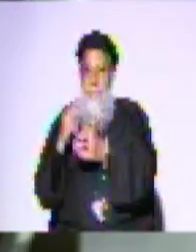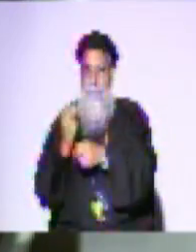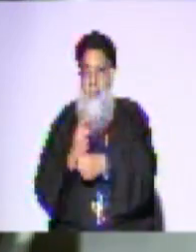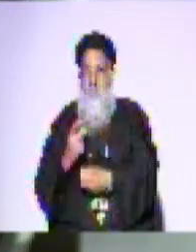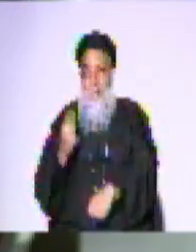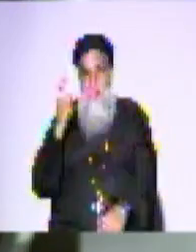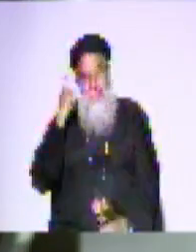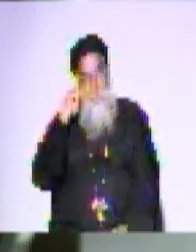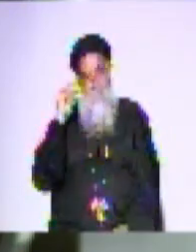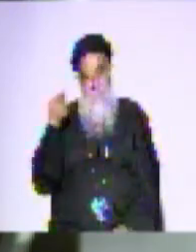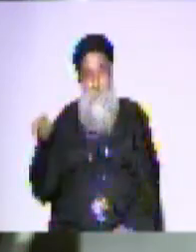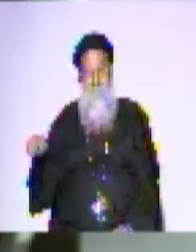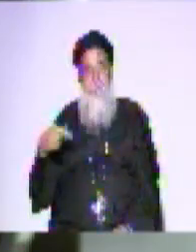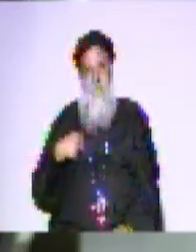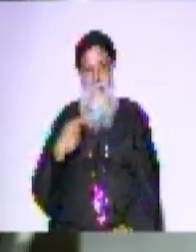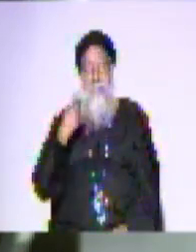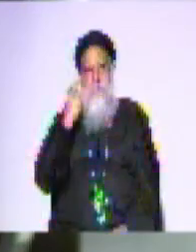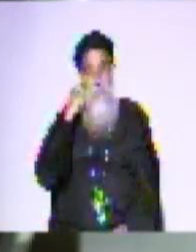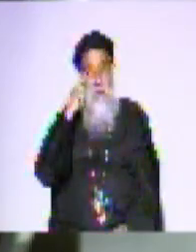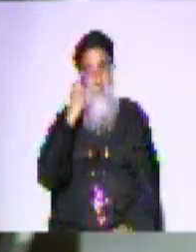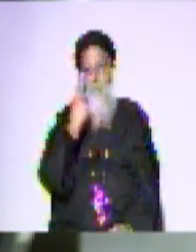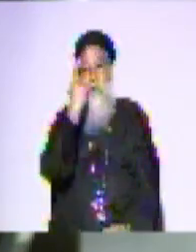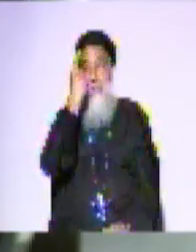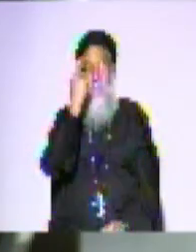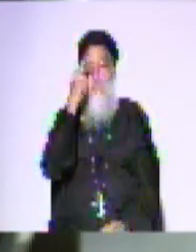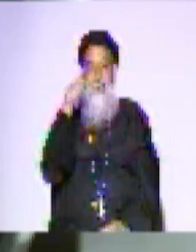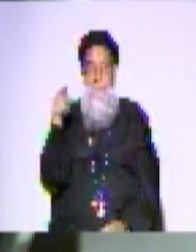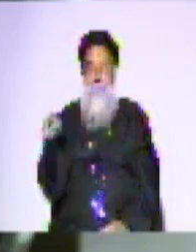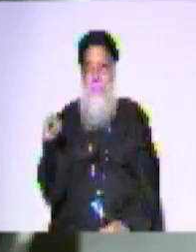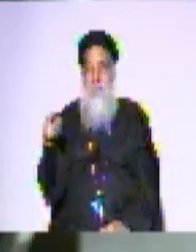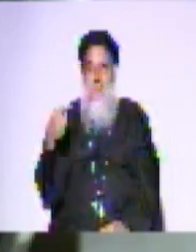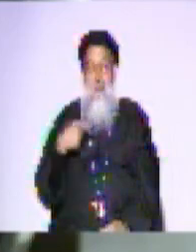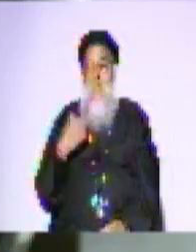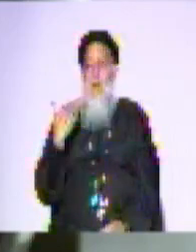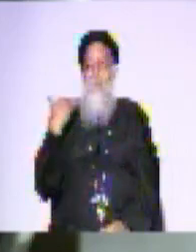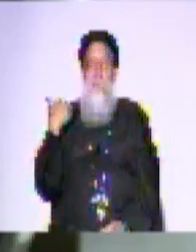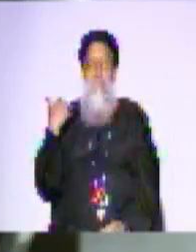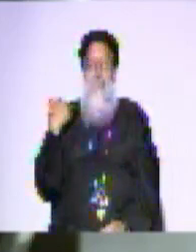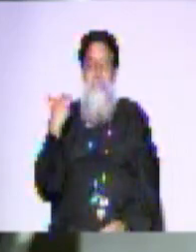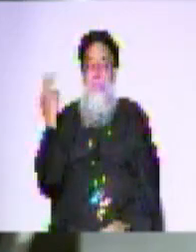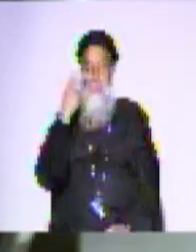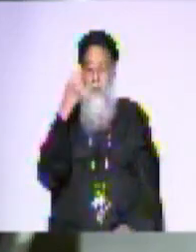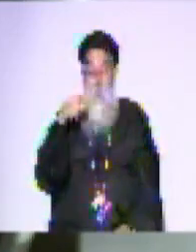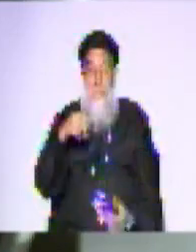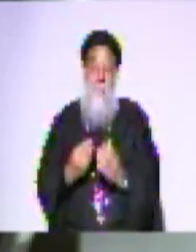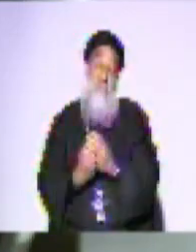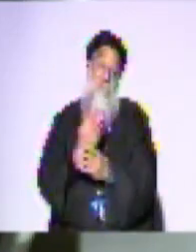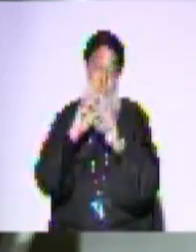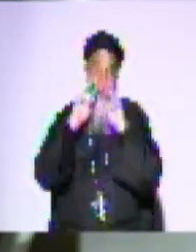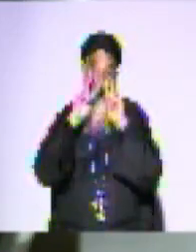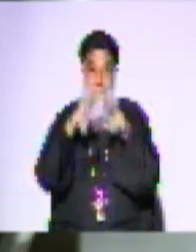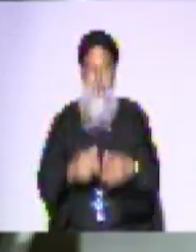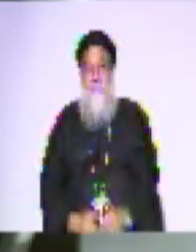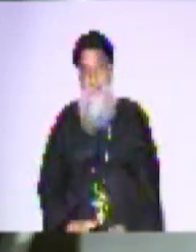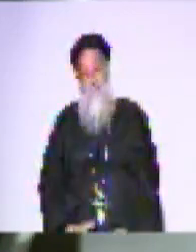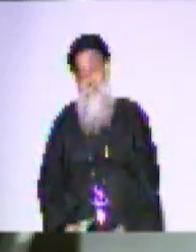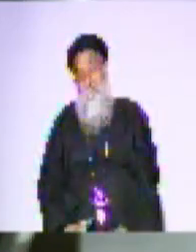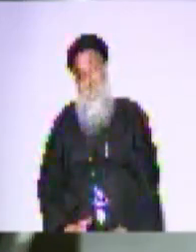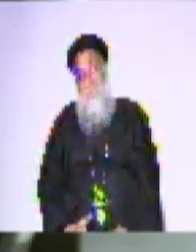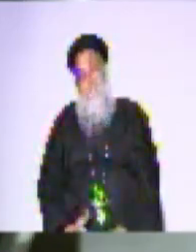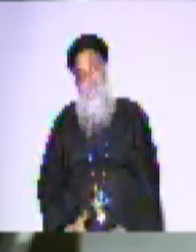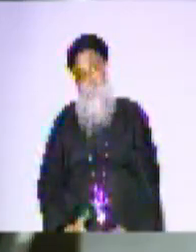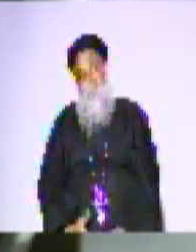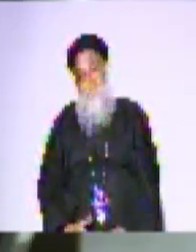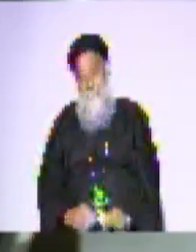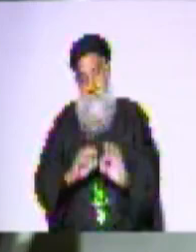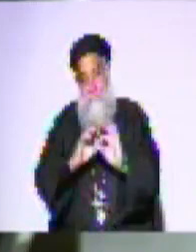أخاطئ هو لست أعلم، ولكن يعلم شيئا واحدا أني كنت أعمى والآن أبصر. يعني حاجة